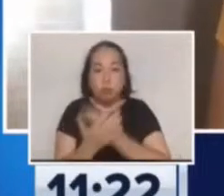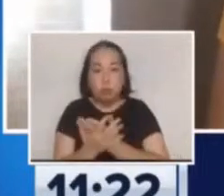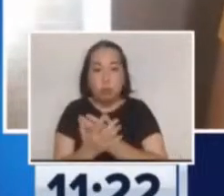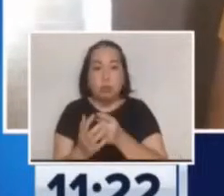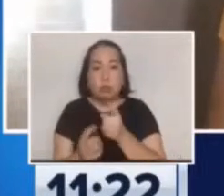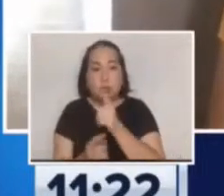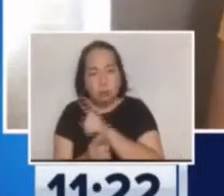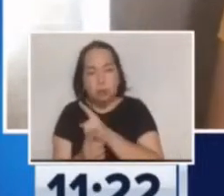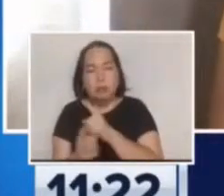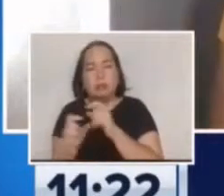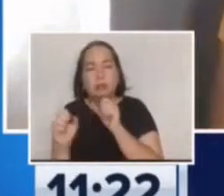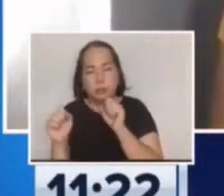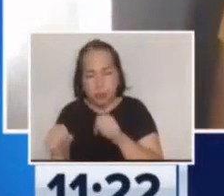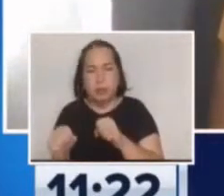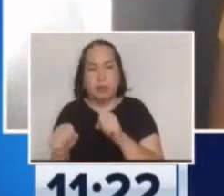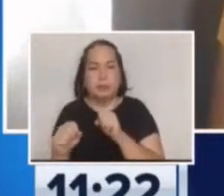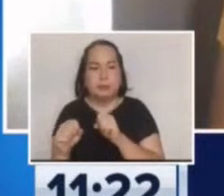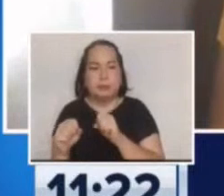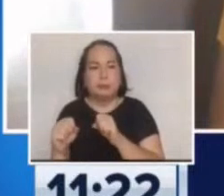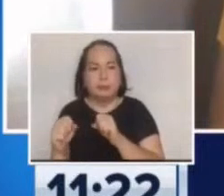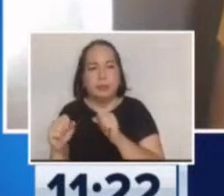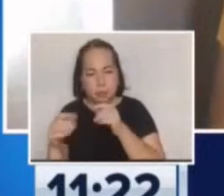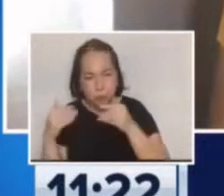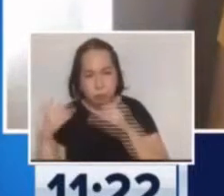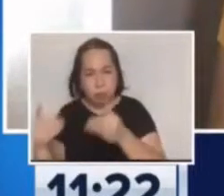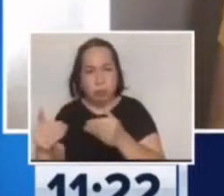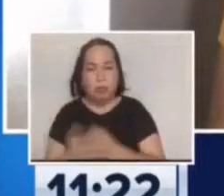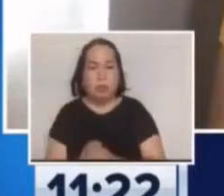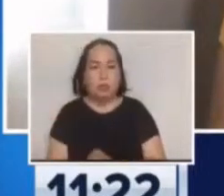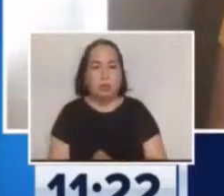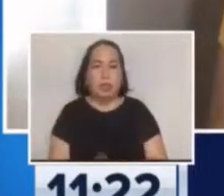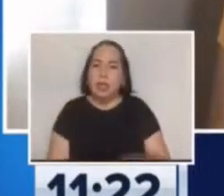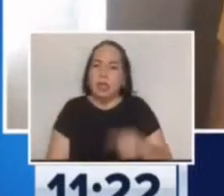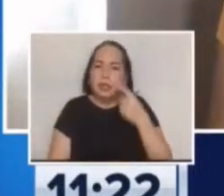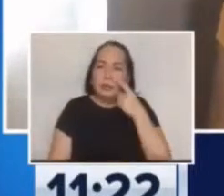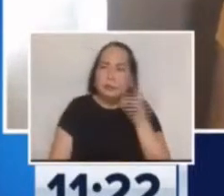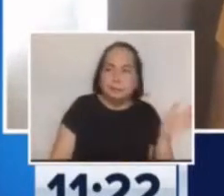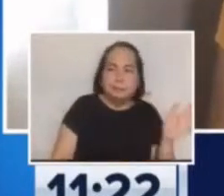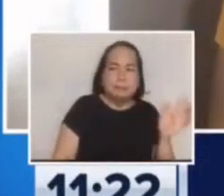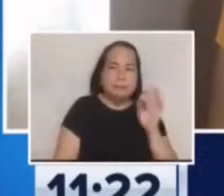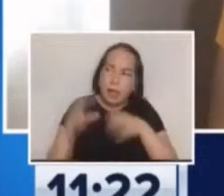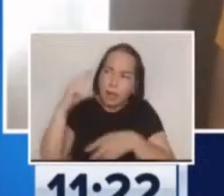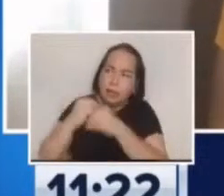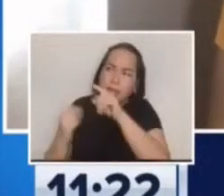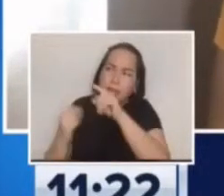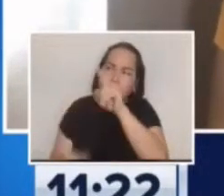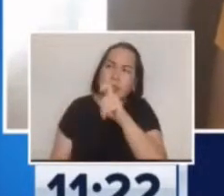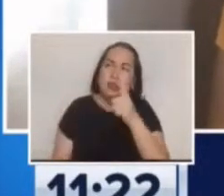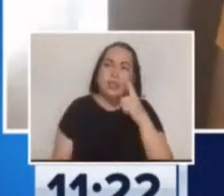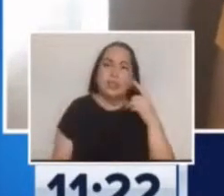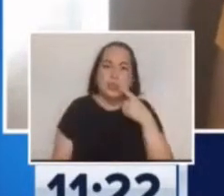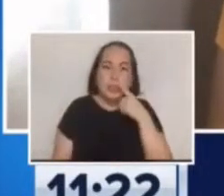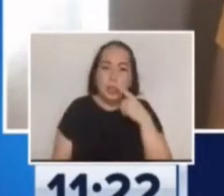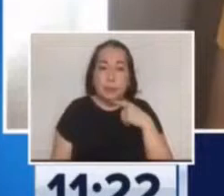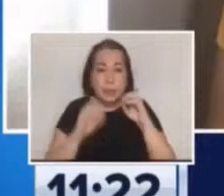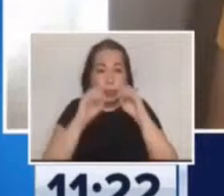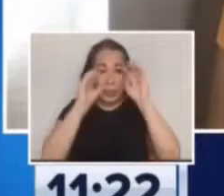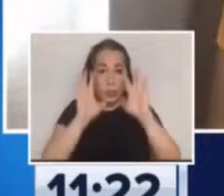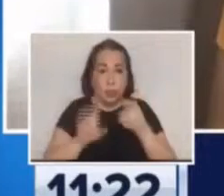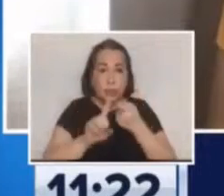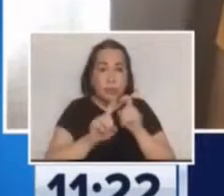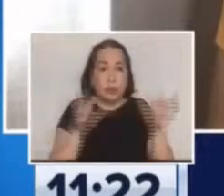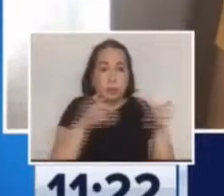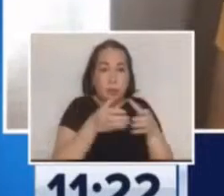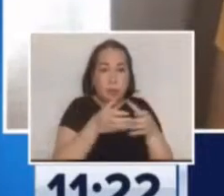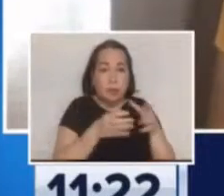At hirap din po syempre sa online access. Ano po yung magagawang tulong ng DepEd sa kanila tungkol dito?